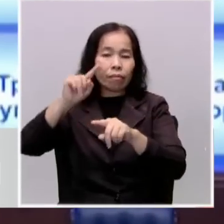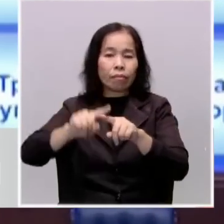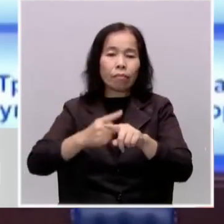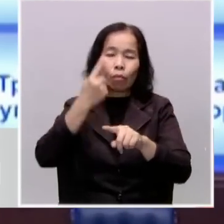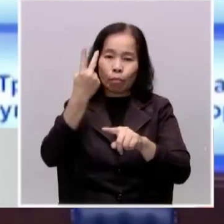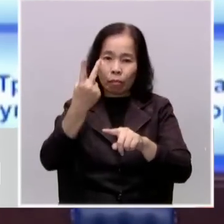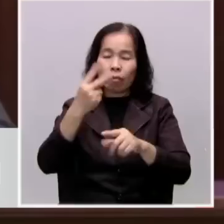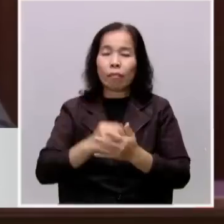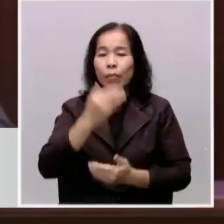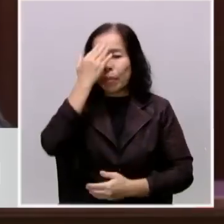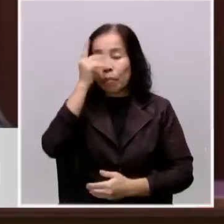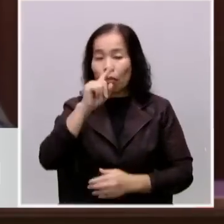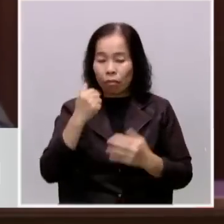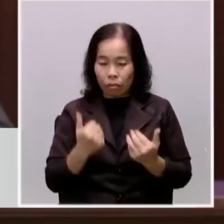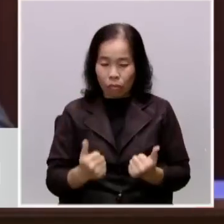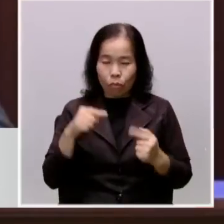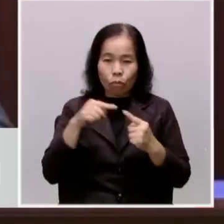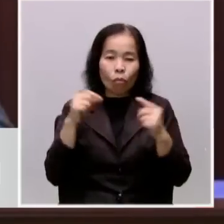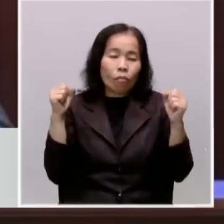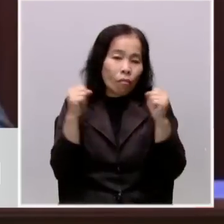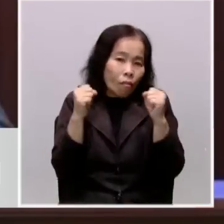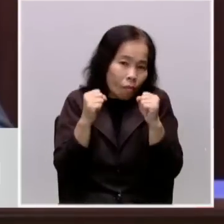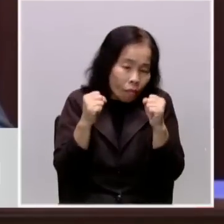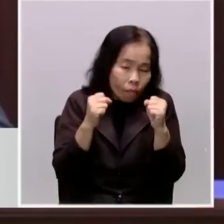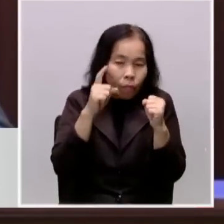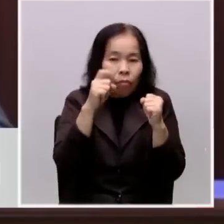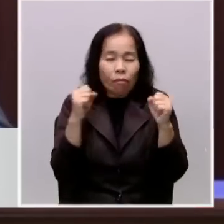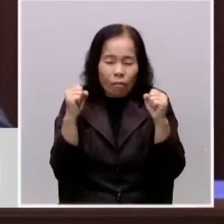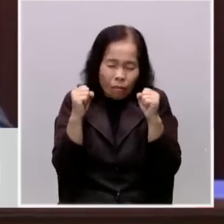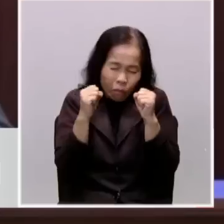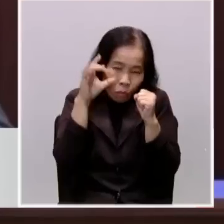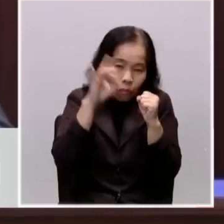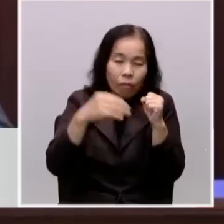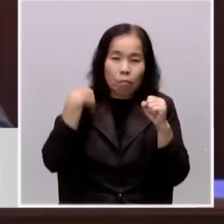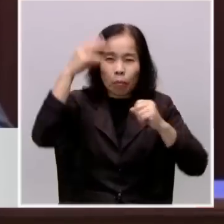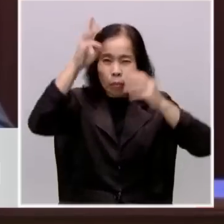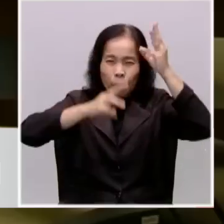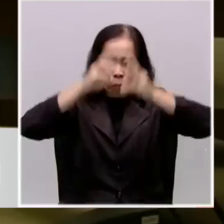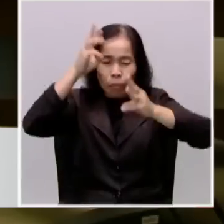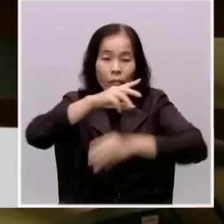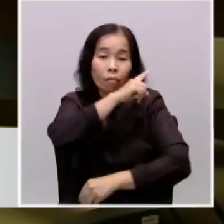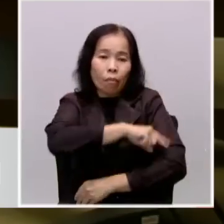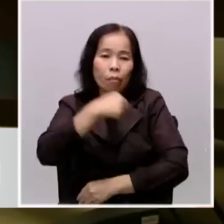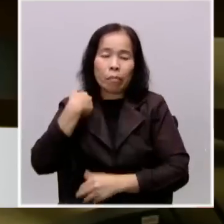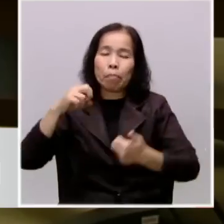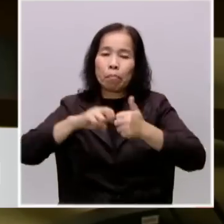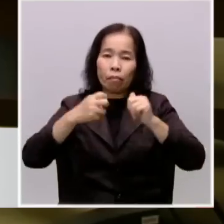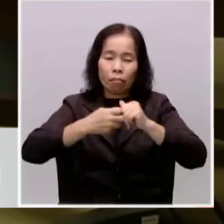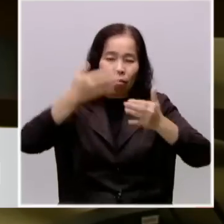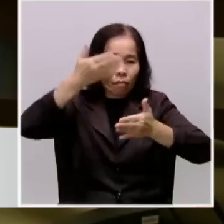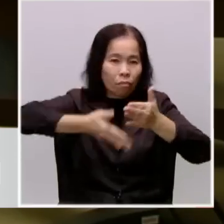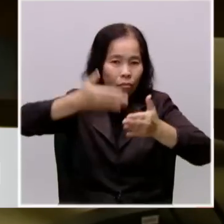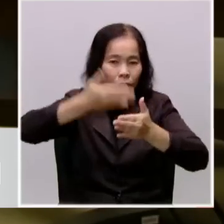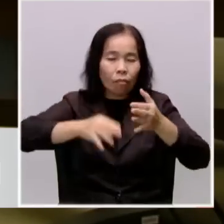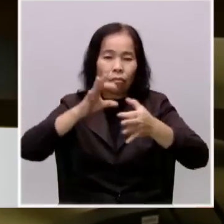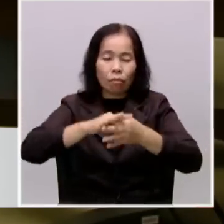พันธ์นะคะเพราะว่าในช่วงนี้อากาศหนาวฤดูหนาวแล้วก็หนาวจัดด้วยหิมะตกเยอะนะคะเป็นอุปสรรคต่อบรรดารถหุ้มเกราะใน